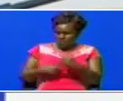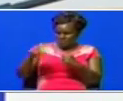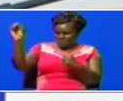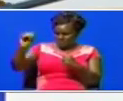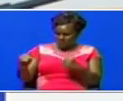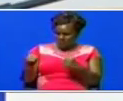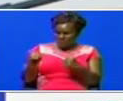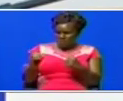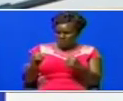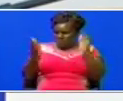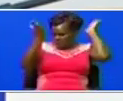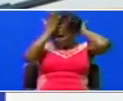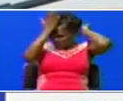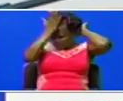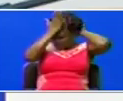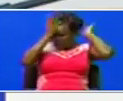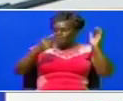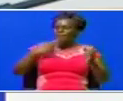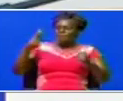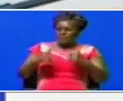31,822, 12.06%. Kakamega,